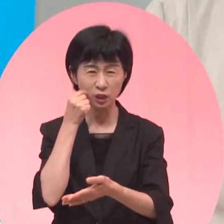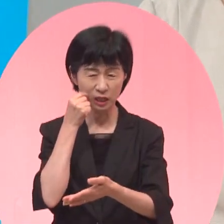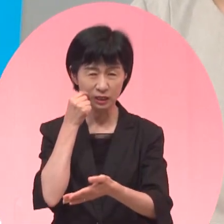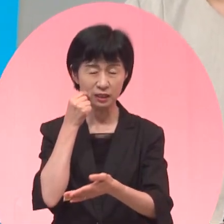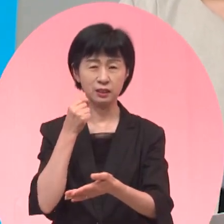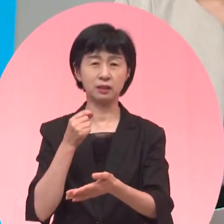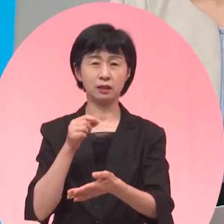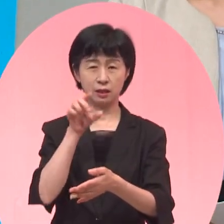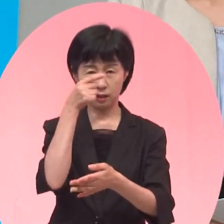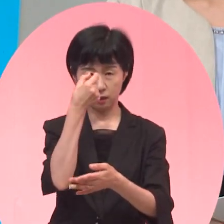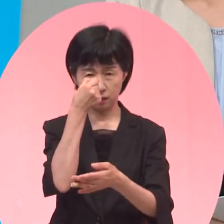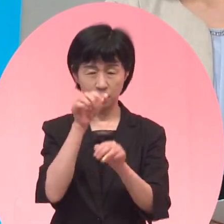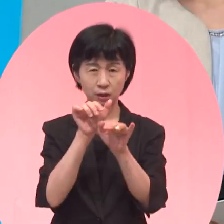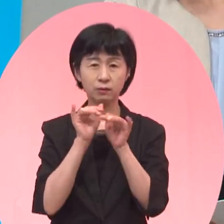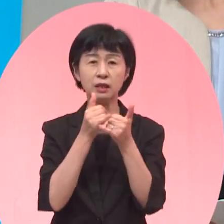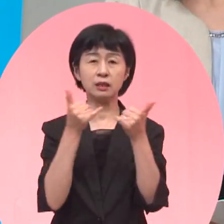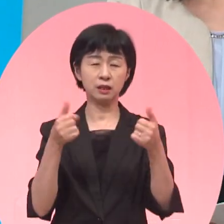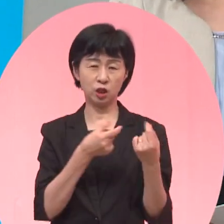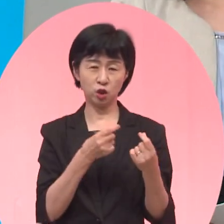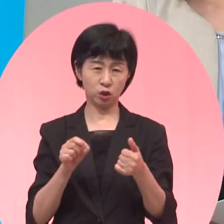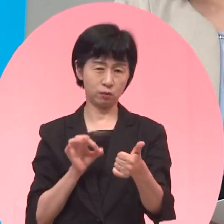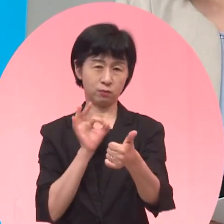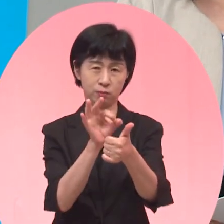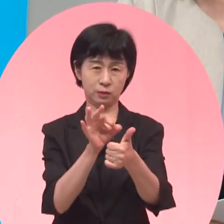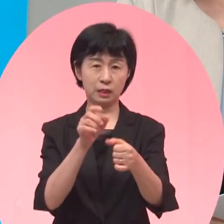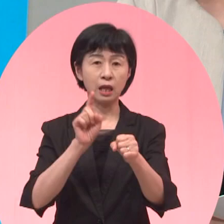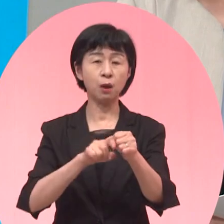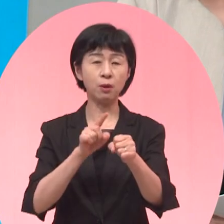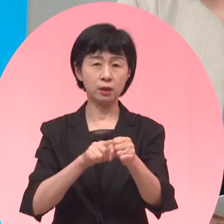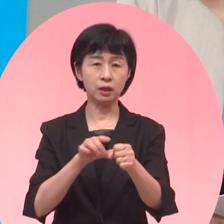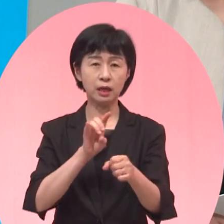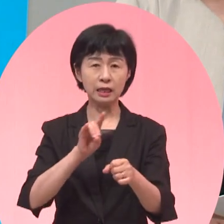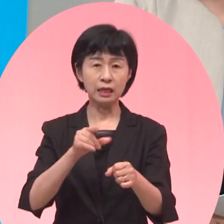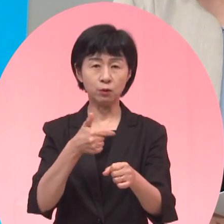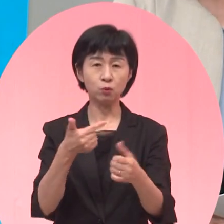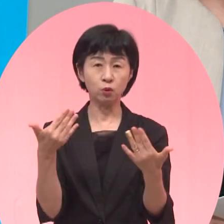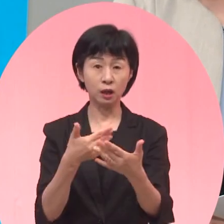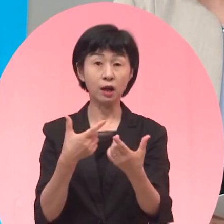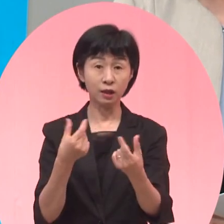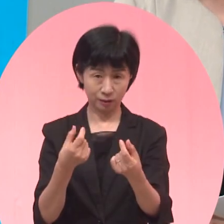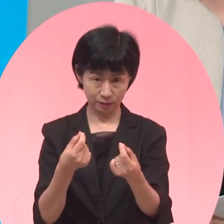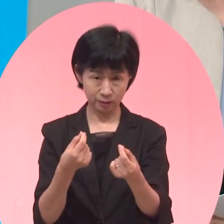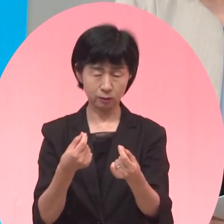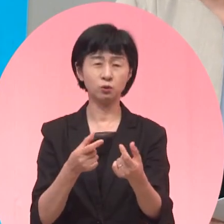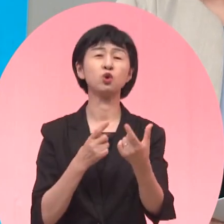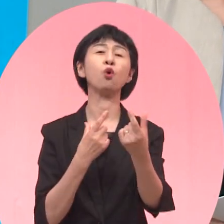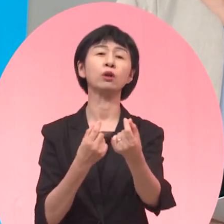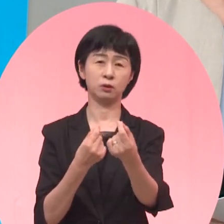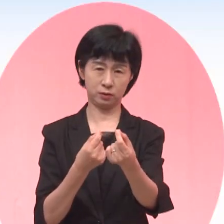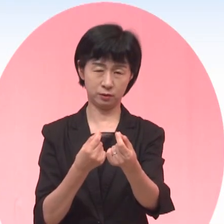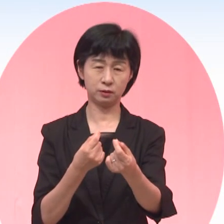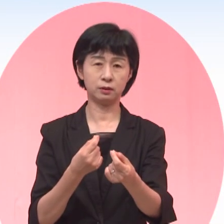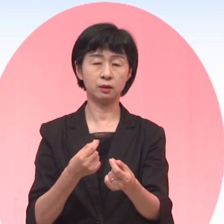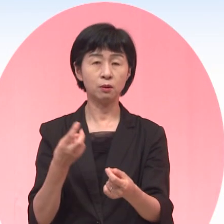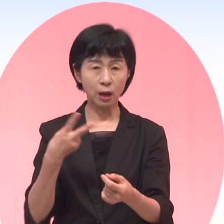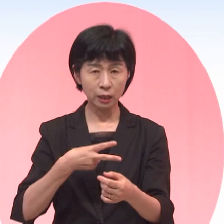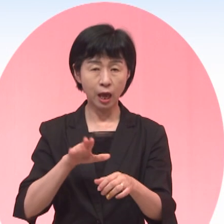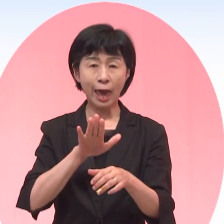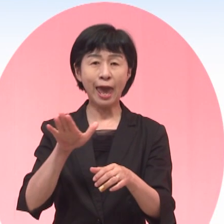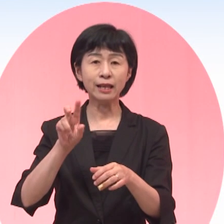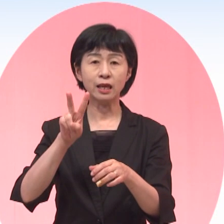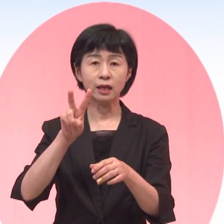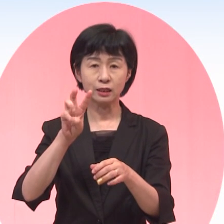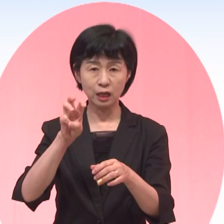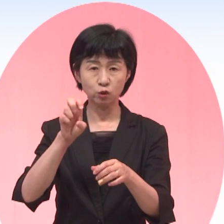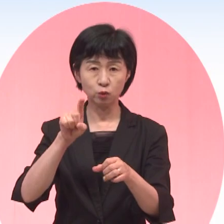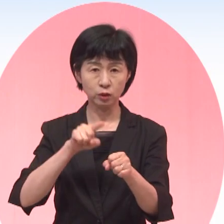しいので、被害者の方にきちんとお金が支払われるように義務化されるんですね。 その通りです。また平